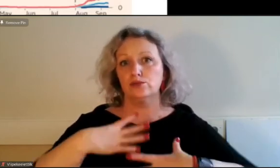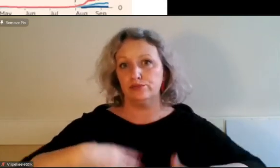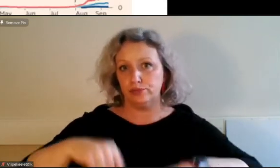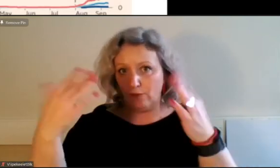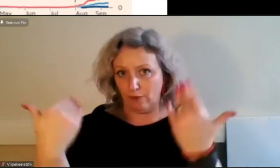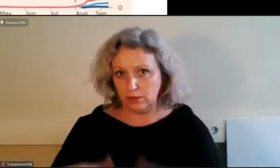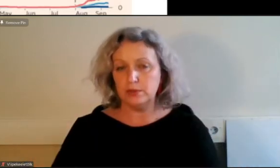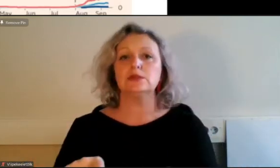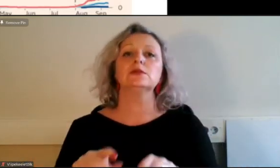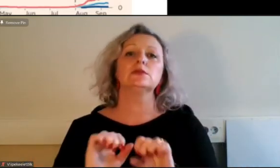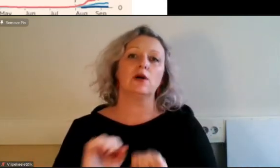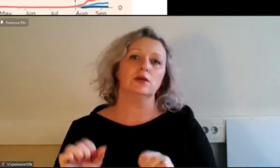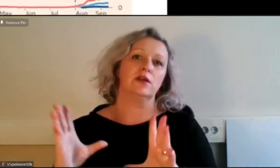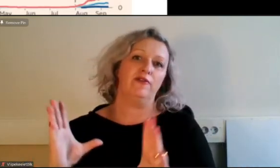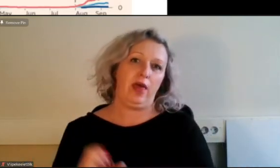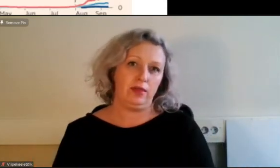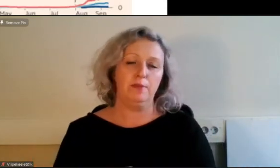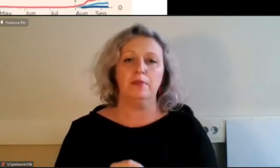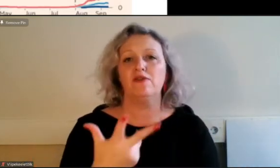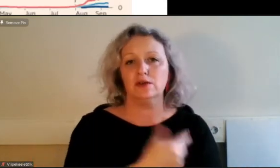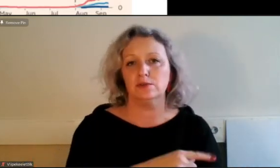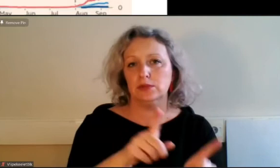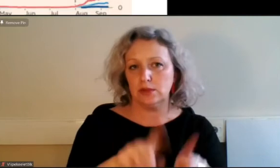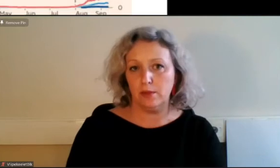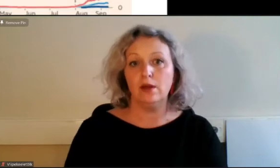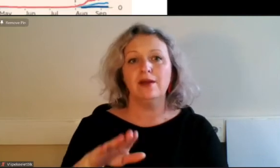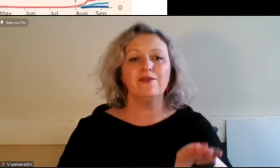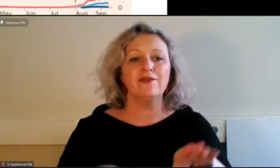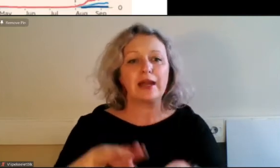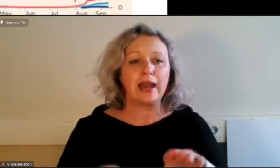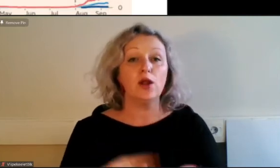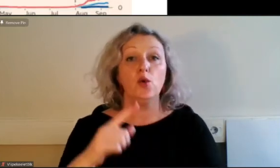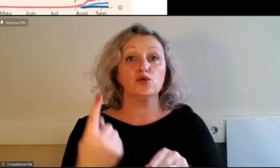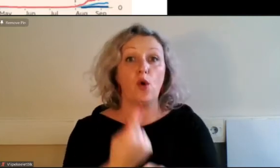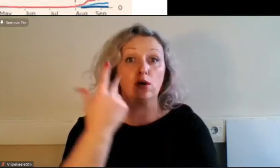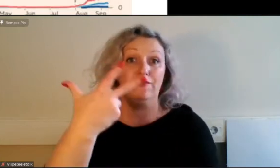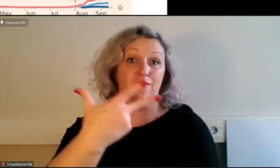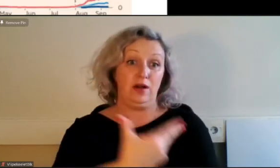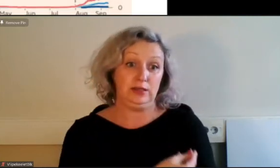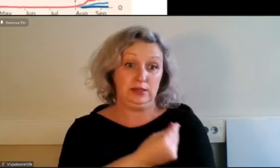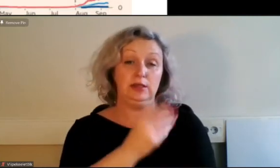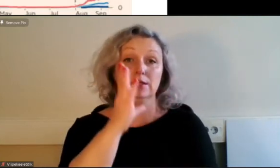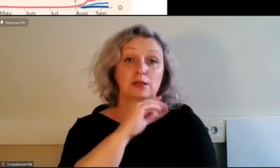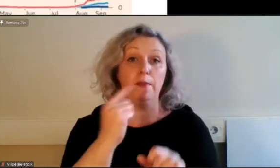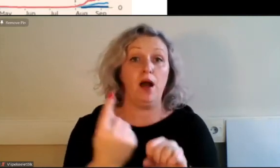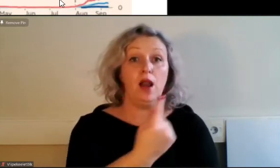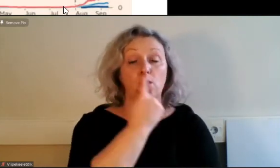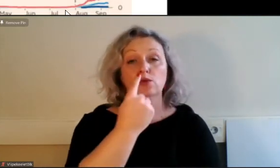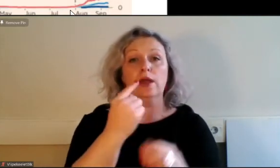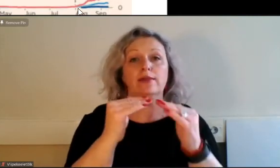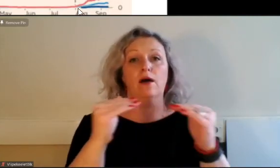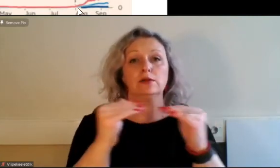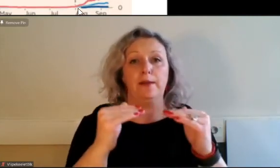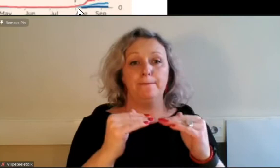hulgas on mõned vaktsineeritud 2 doosiga, kes haiglaravi vajavad, 3 doosiga praktiliselt pole.